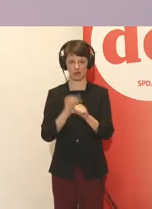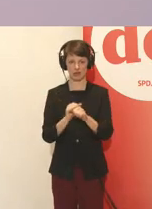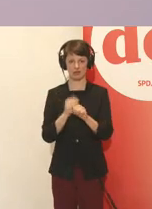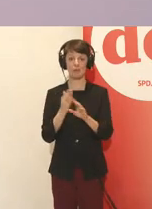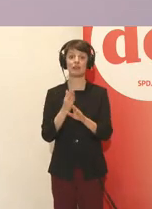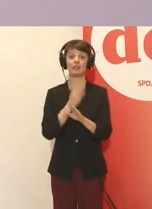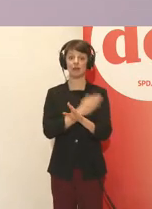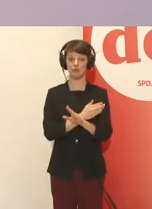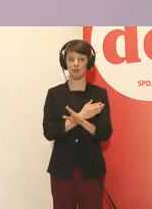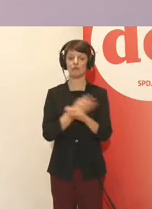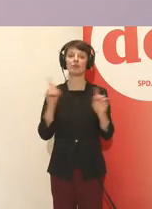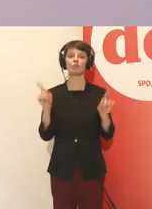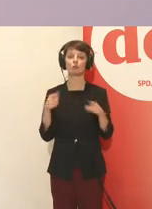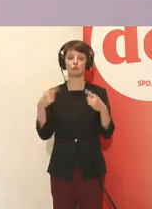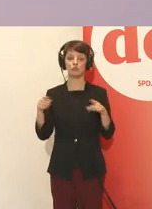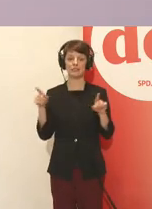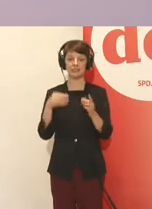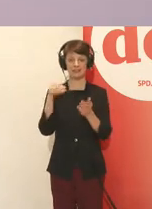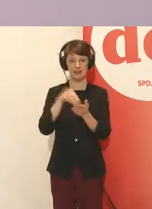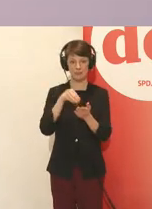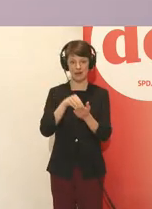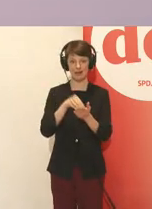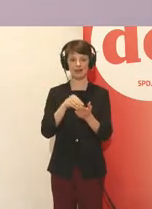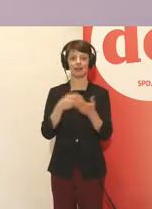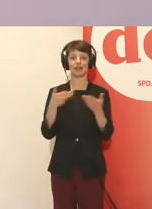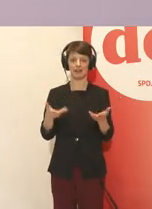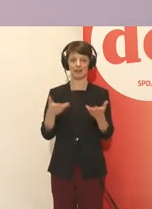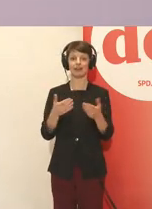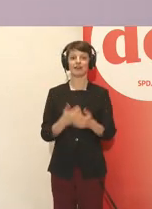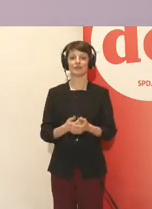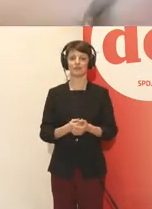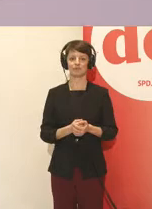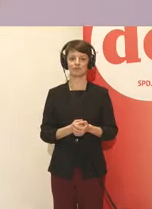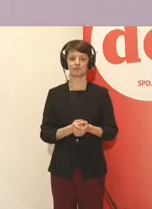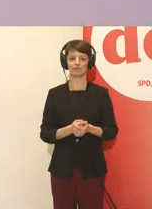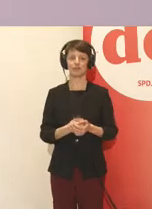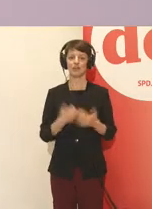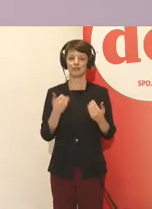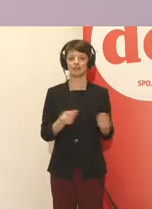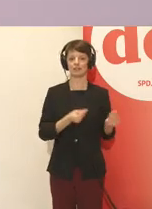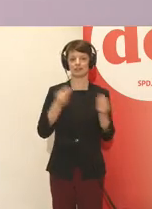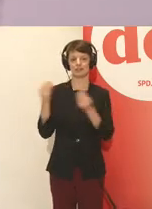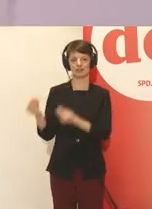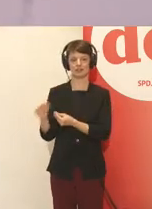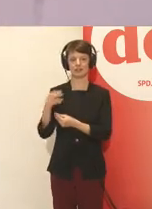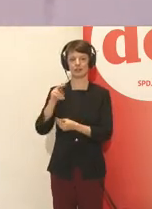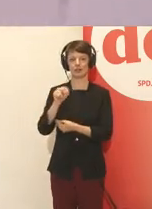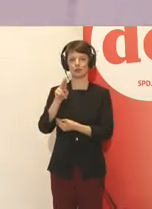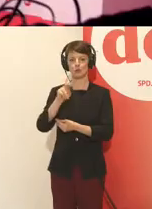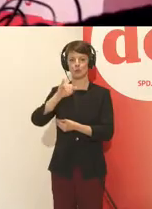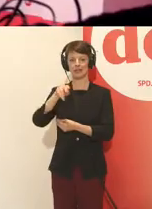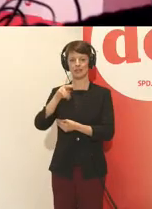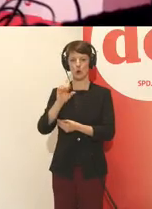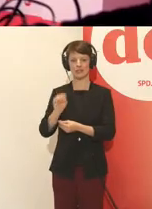eine kleine musikanlage von euch und dafür gebe ich jetzt über ein neues